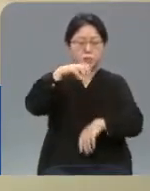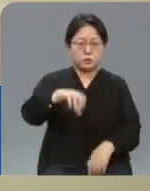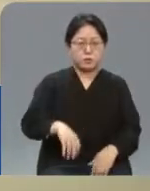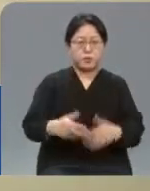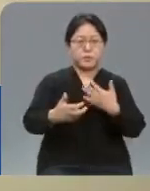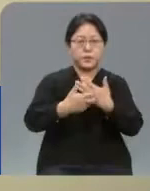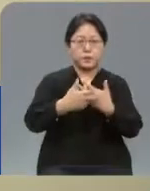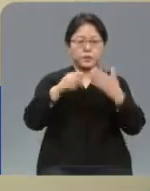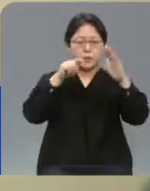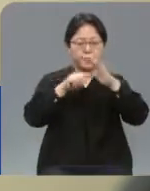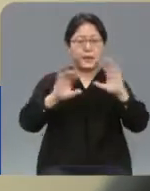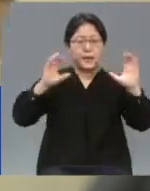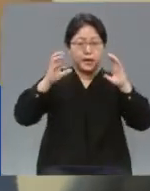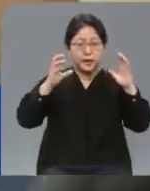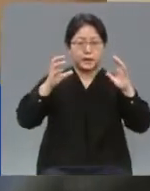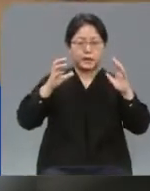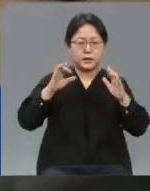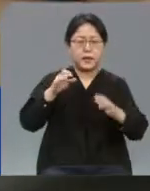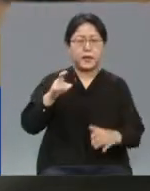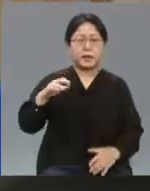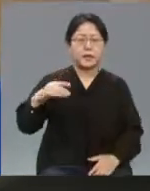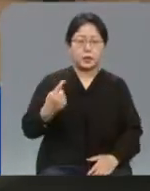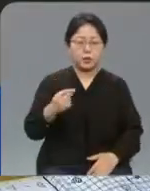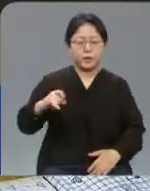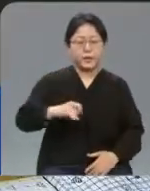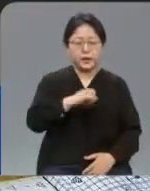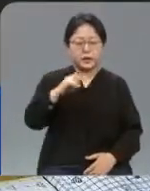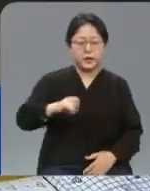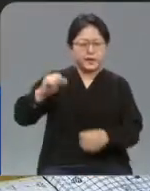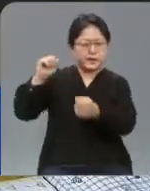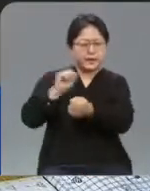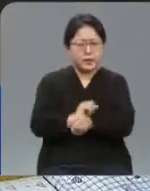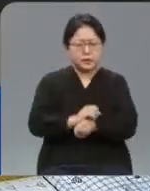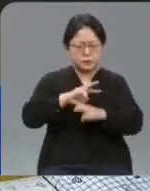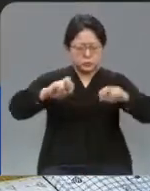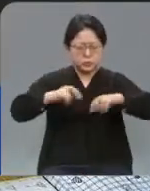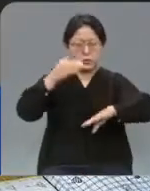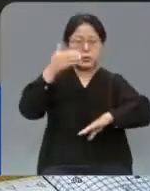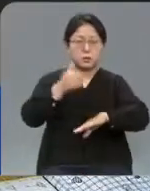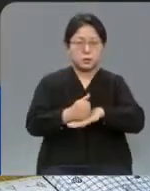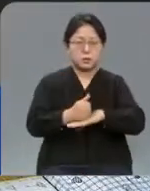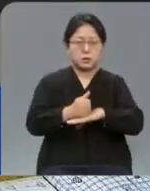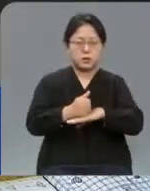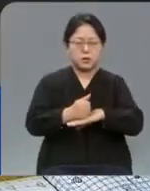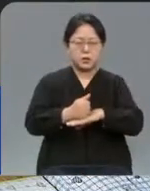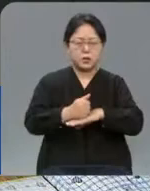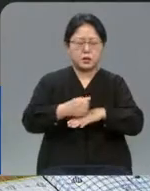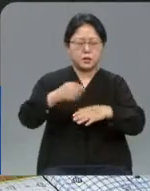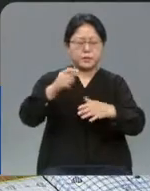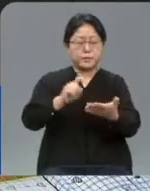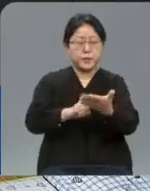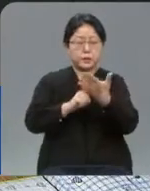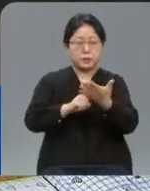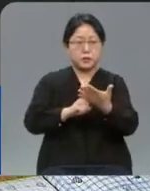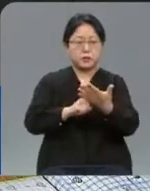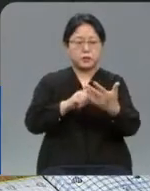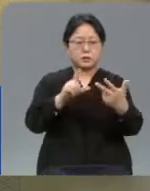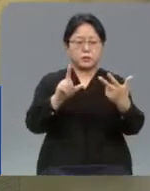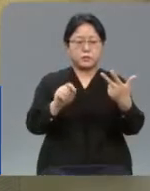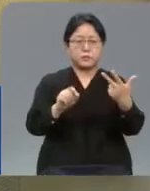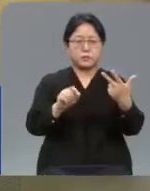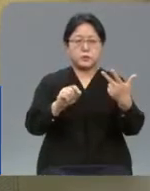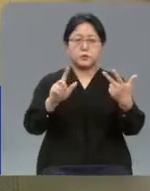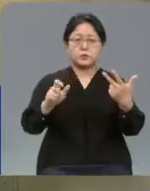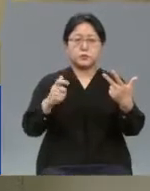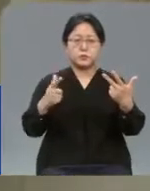의료기관을 찾은 영 유아를 대상으로 엔테로바이러스 감염 실태를 분석한 결과 수족구병 검출 유리 지난달 66%